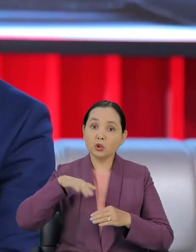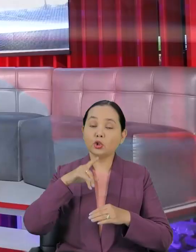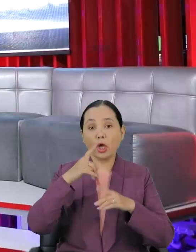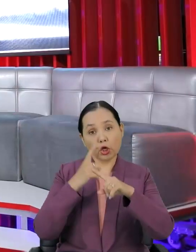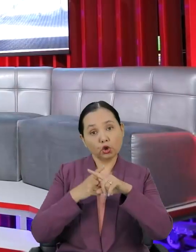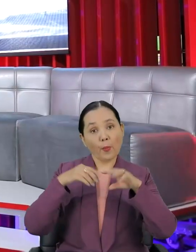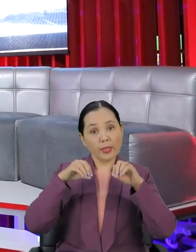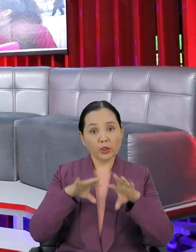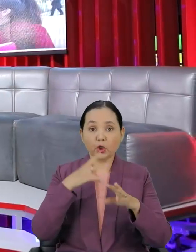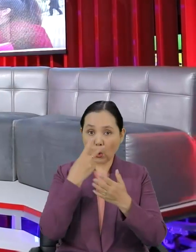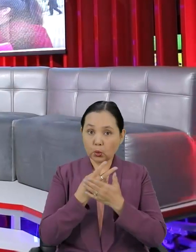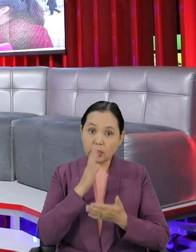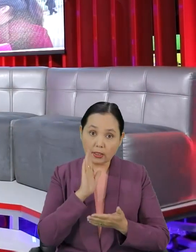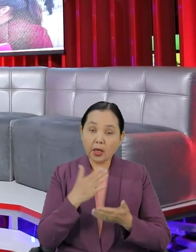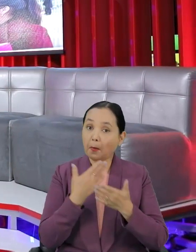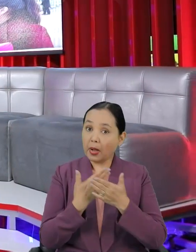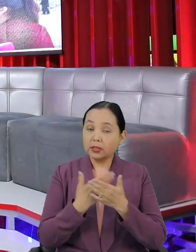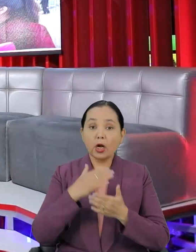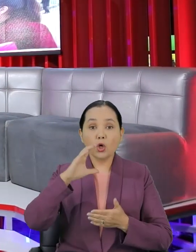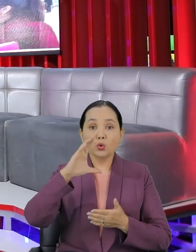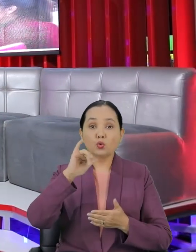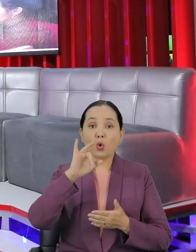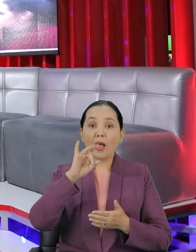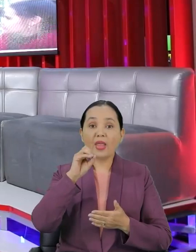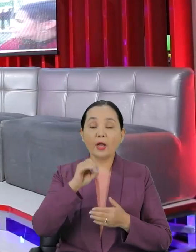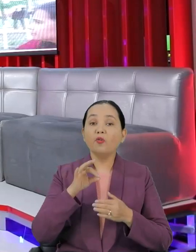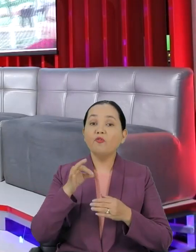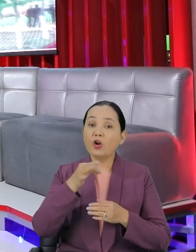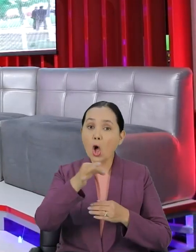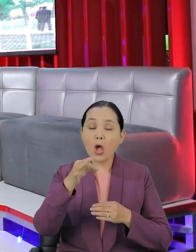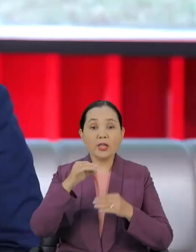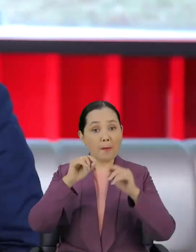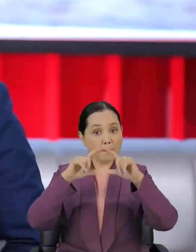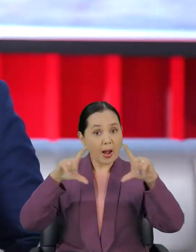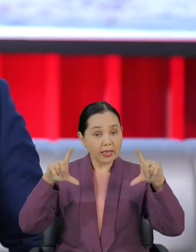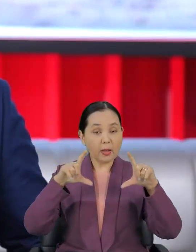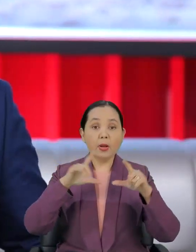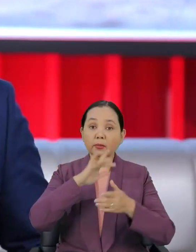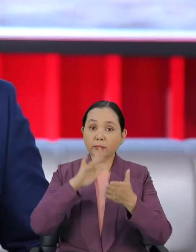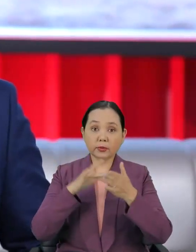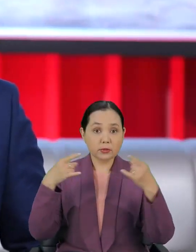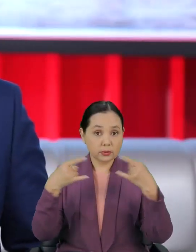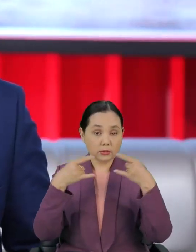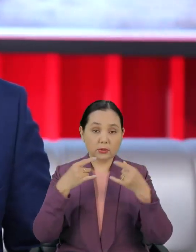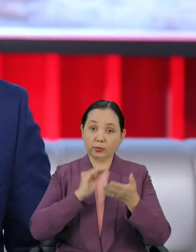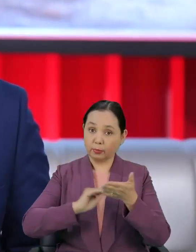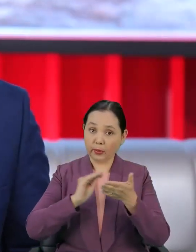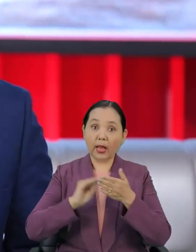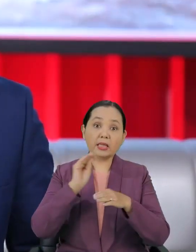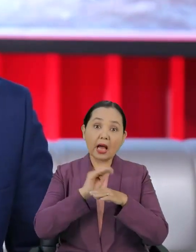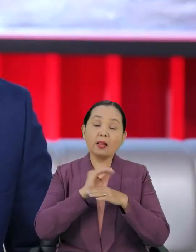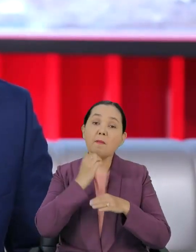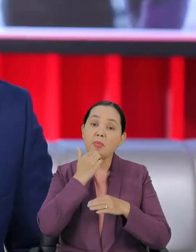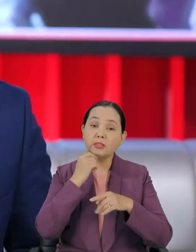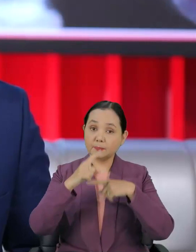ijobiy yechimlarni ham kuzatyapmiz. Masalan, Surxondaryo viloyatidagi maktabni markaziy studiyada demak muxbirimiz tanqidiy material